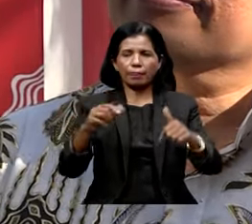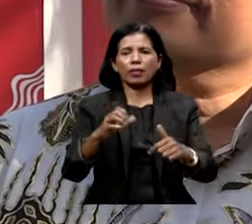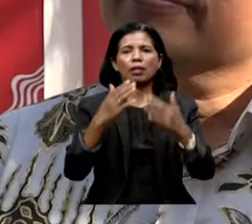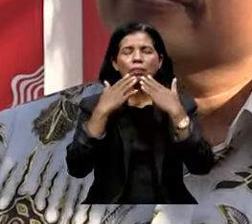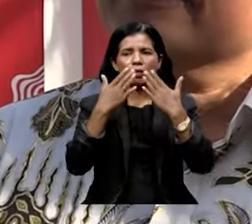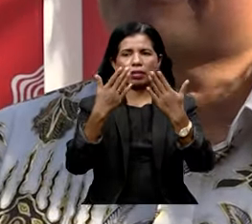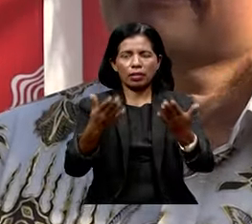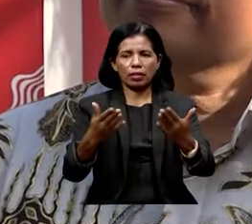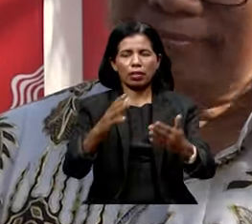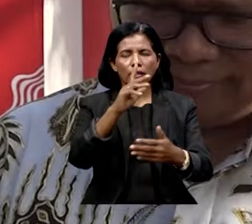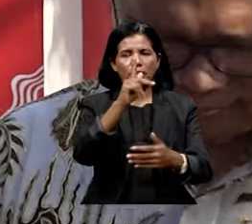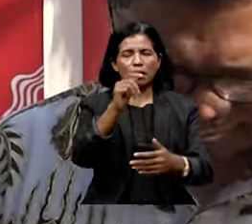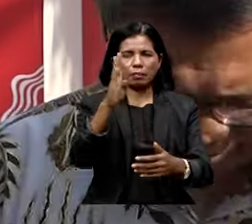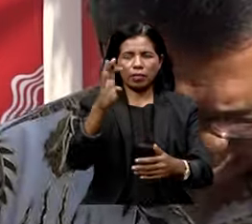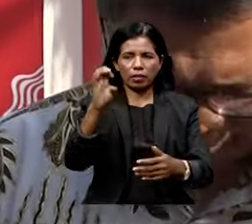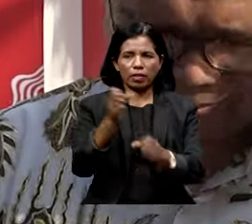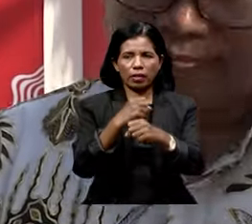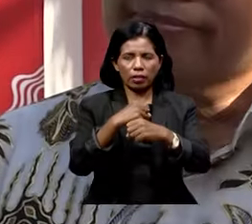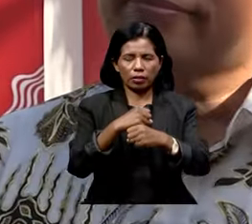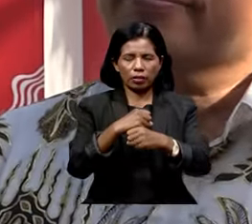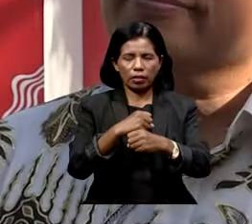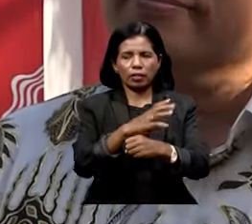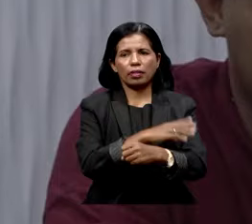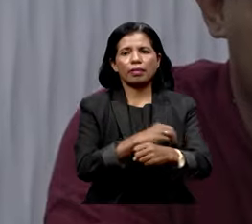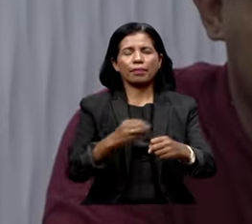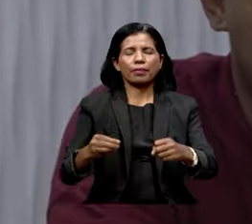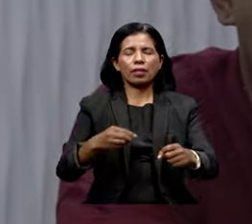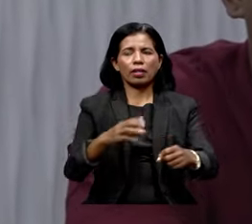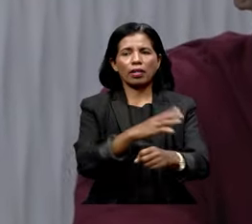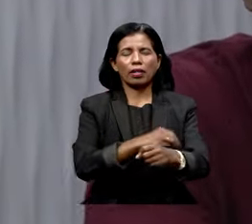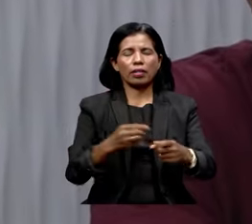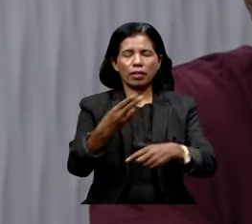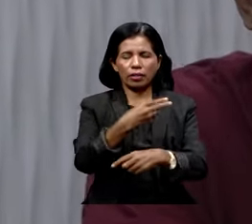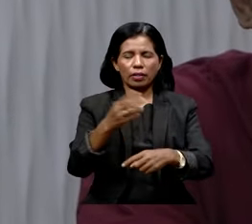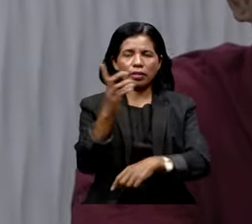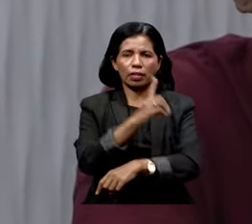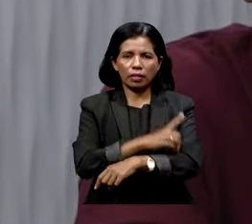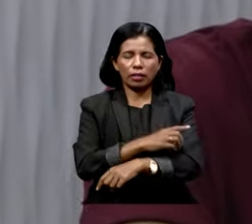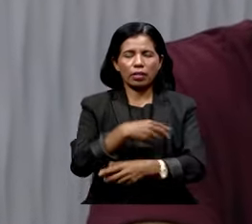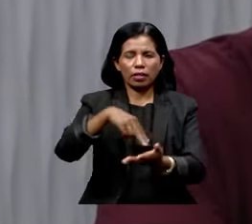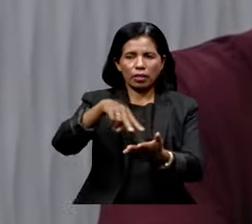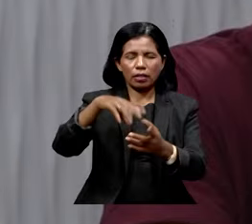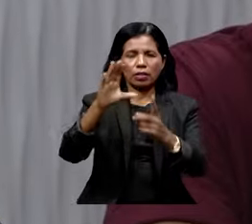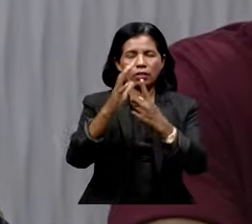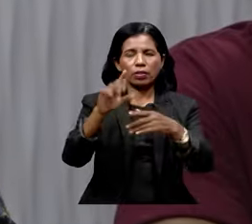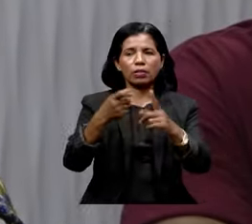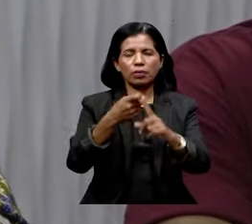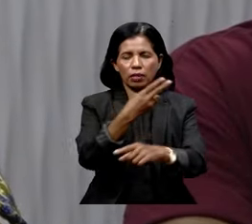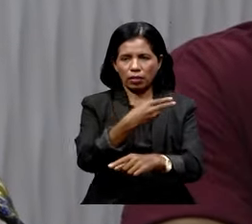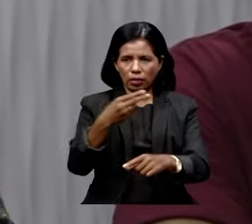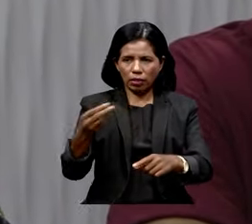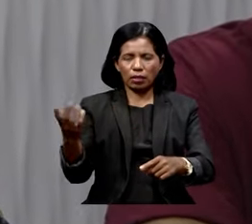tambah kaberi tambah halo tuna event di NB. Event ba Festival Indonesia Day se iha dansa kultura sirahusi